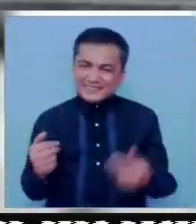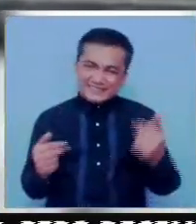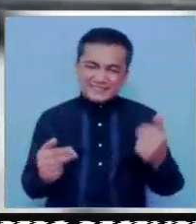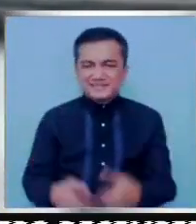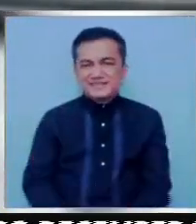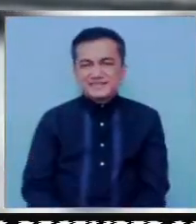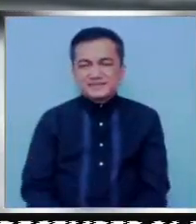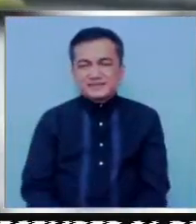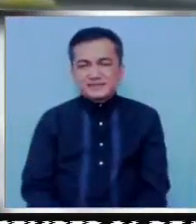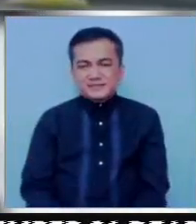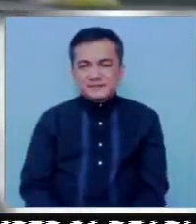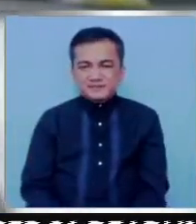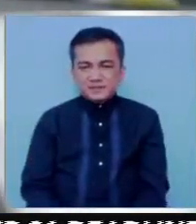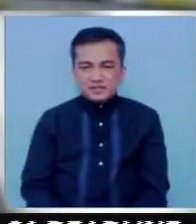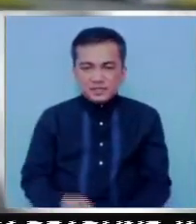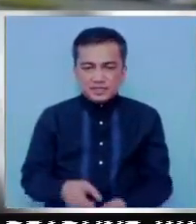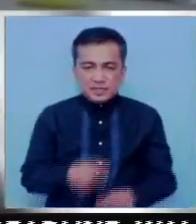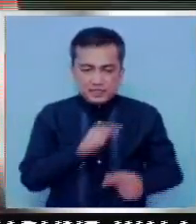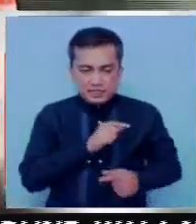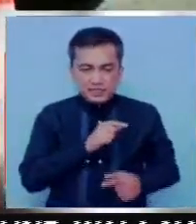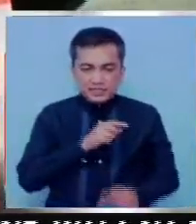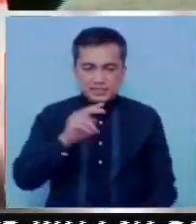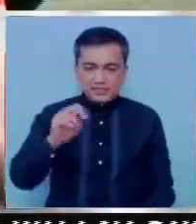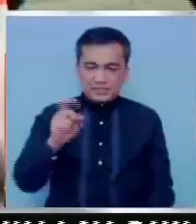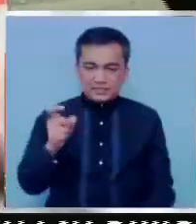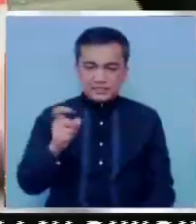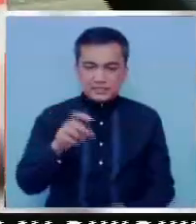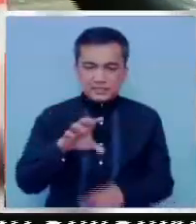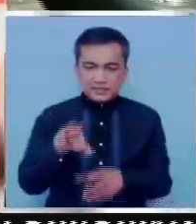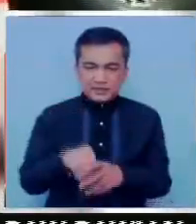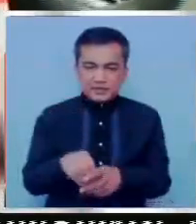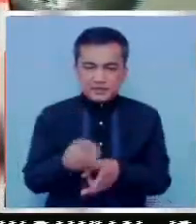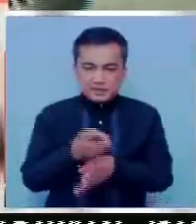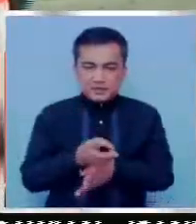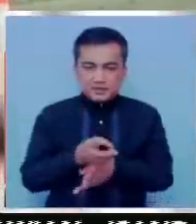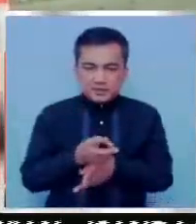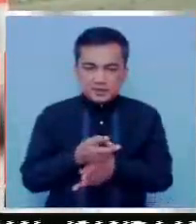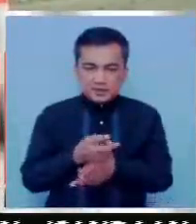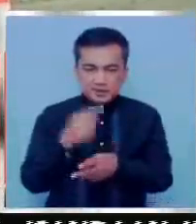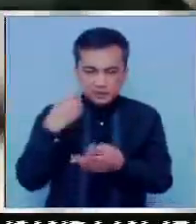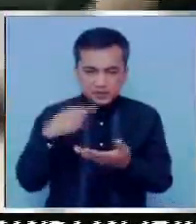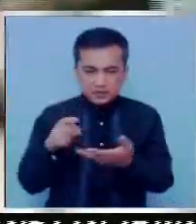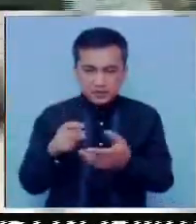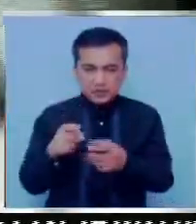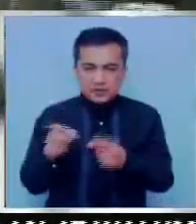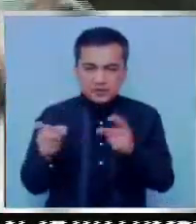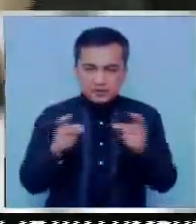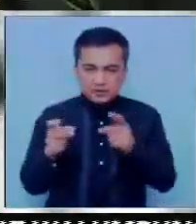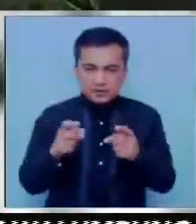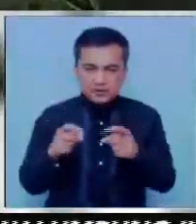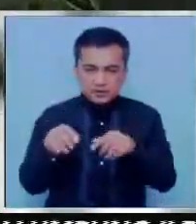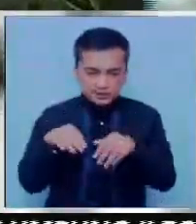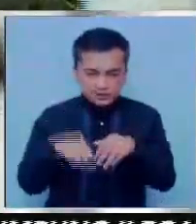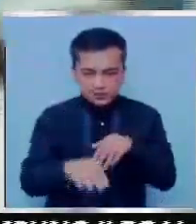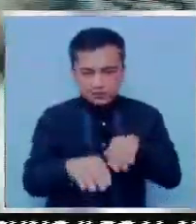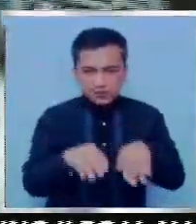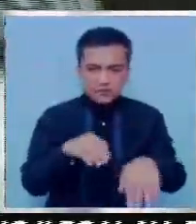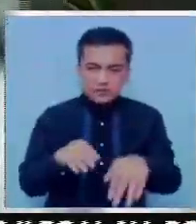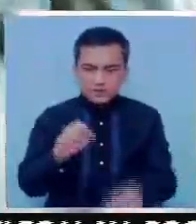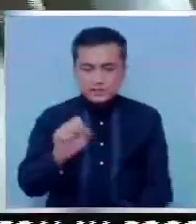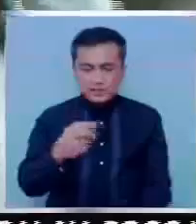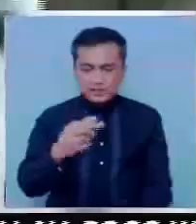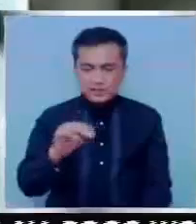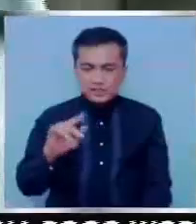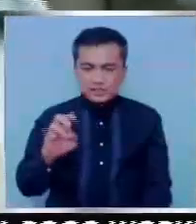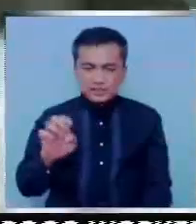mga guard ng NLEX kasama na rin sa in-charge sa istriktong pagpaparada ng mga sasakyan at dumarating na shuttle buses hanggang